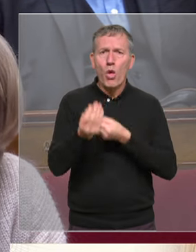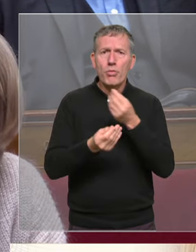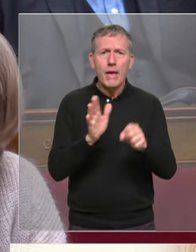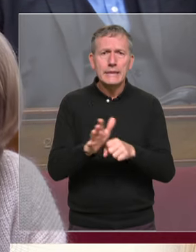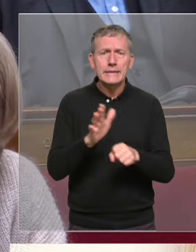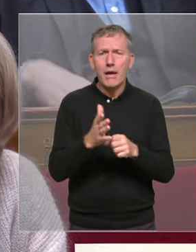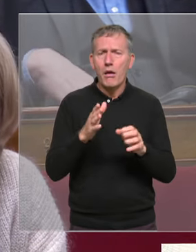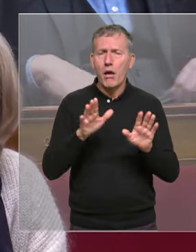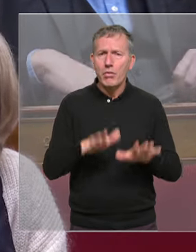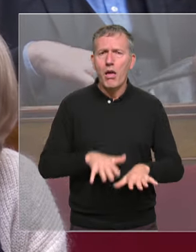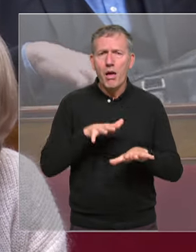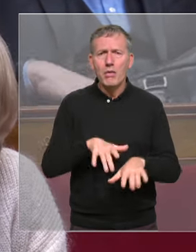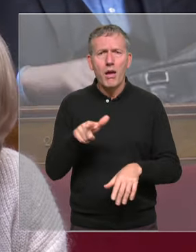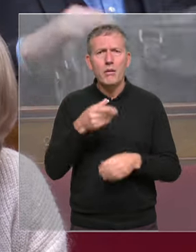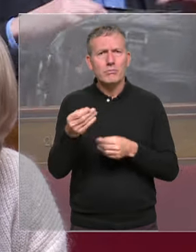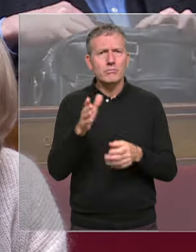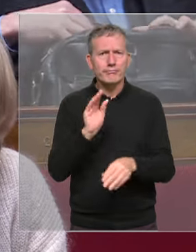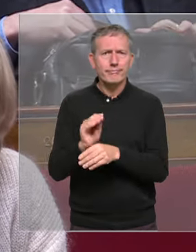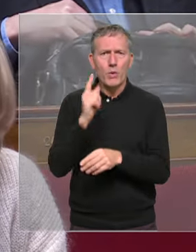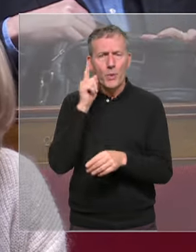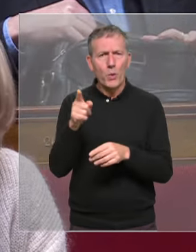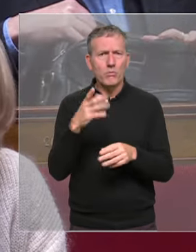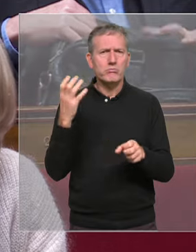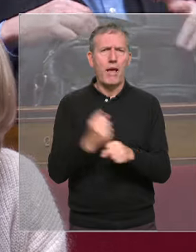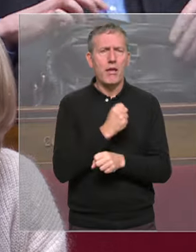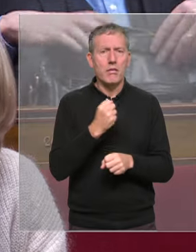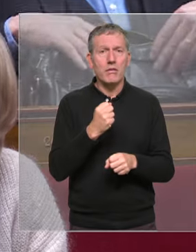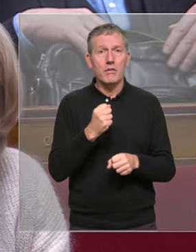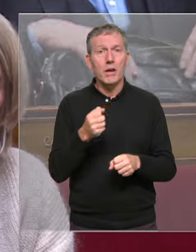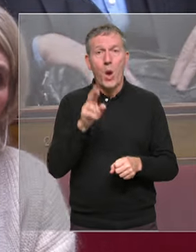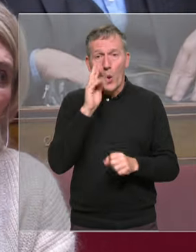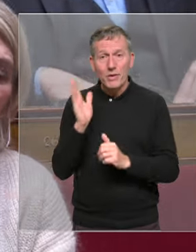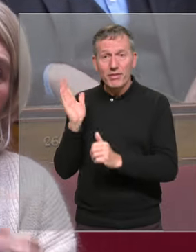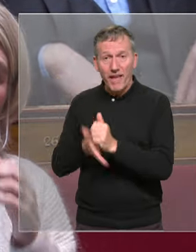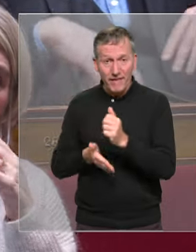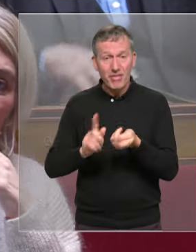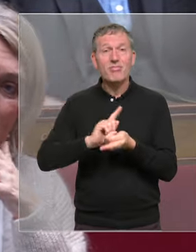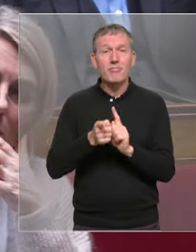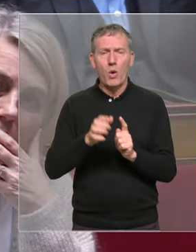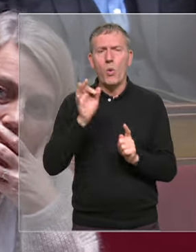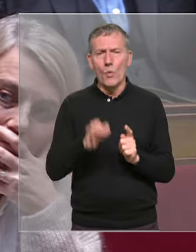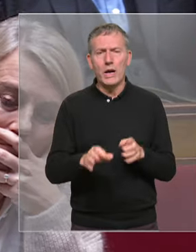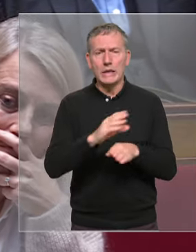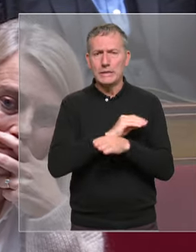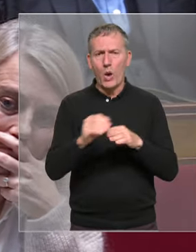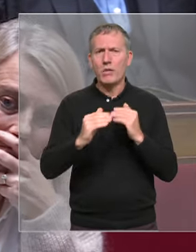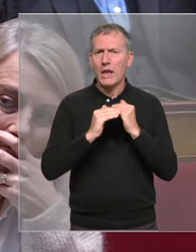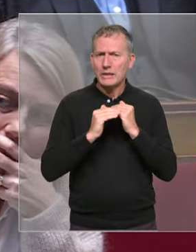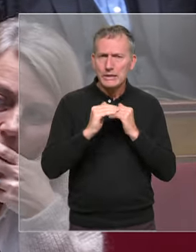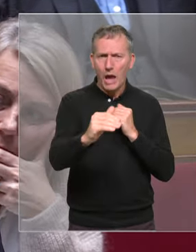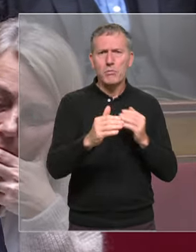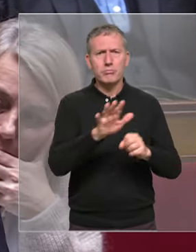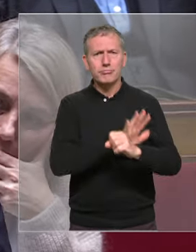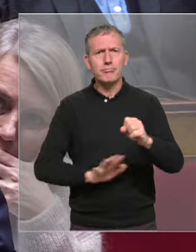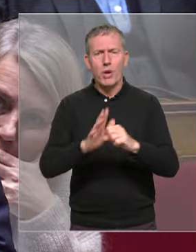vaincre l'agresseur. Seule la défaite de la Russie peut assurer la sécurité et la stabilité de notre